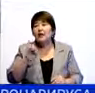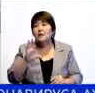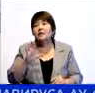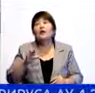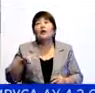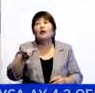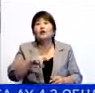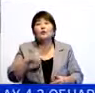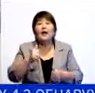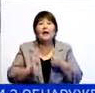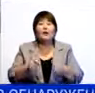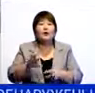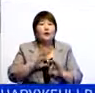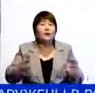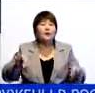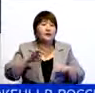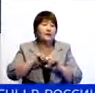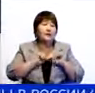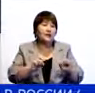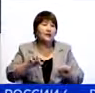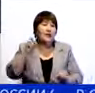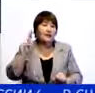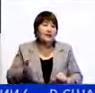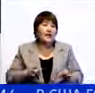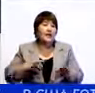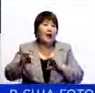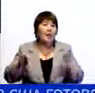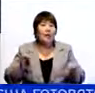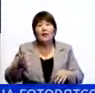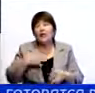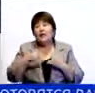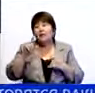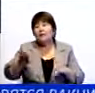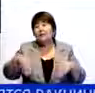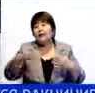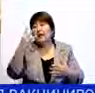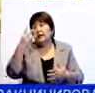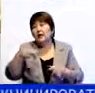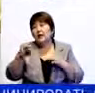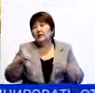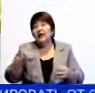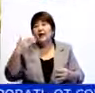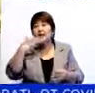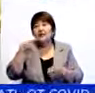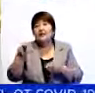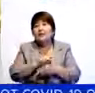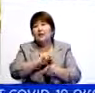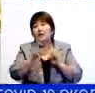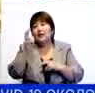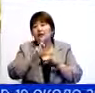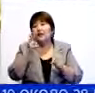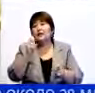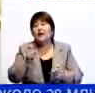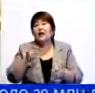республиканском этапе он блестяще провел в защиту социальных проектов наш земляк представил три проекта риса перерабатывающий завод и цех